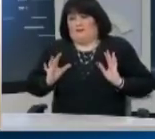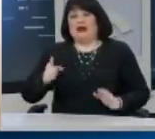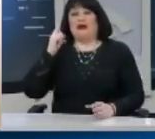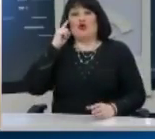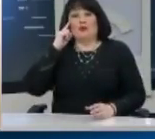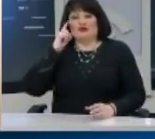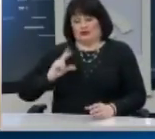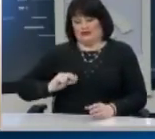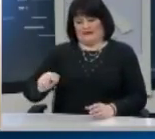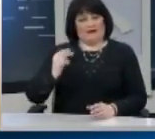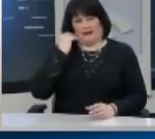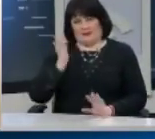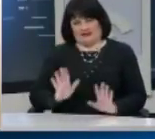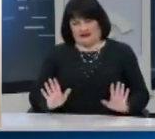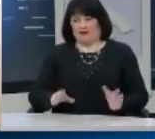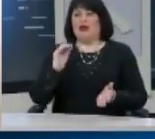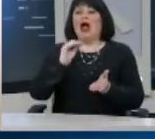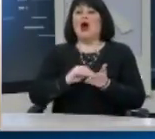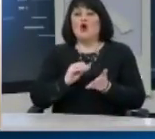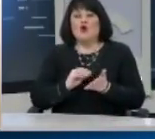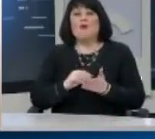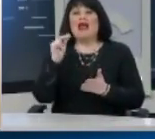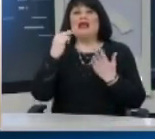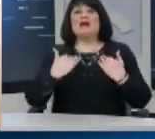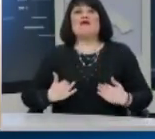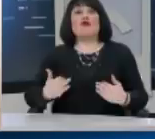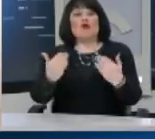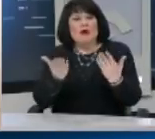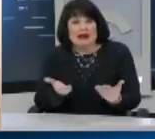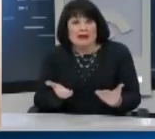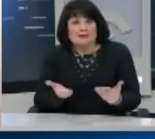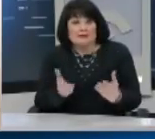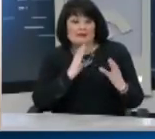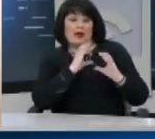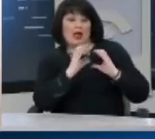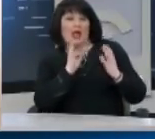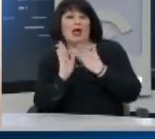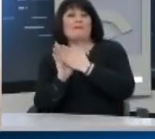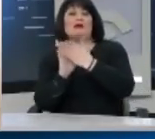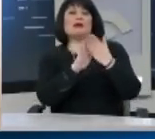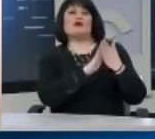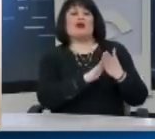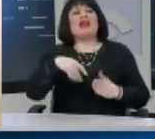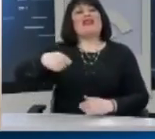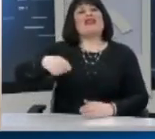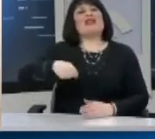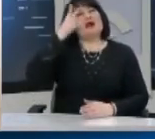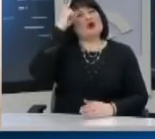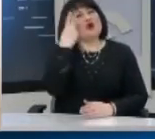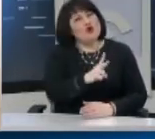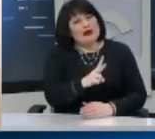αντίληψη γ αυτό επίσης η βουλή ήτανε σε επαφή και με τους δικηγόρους τους